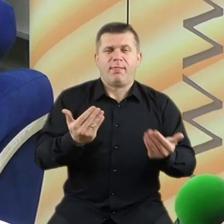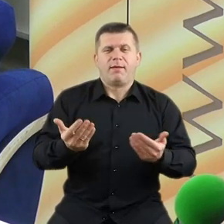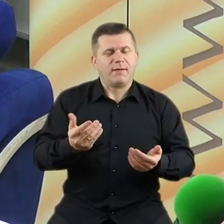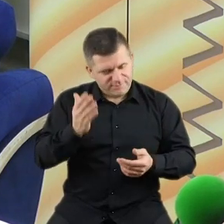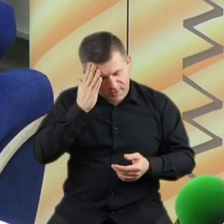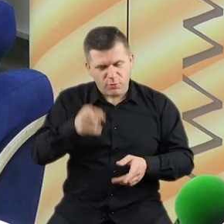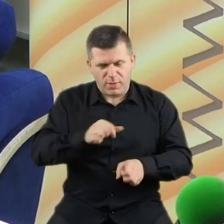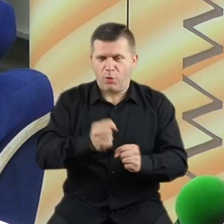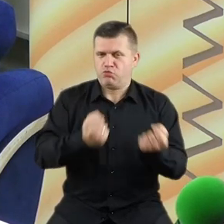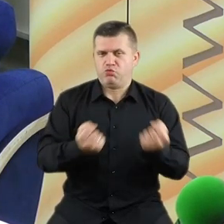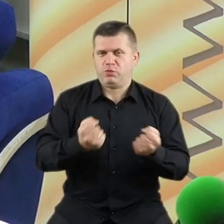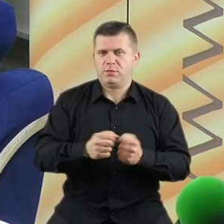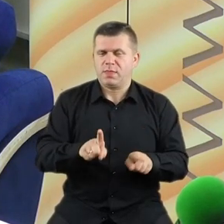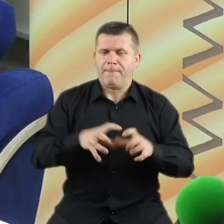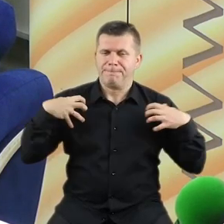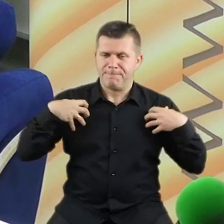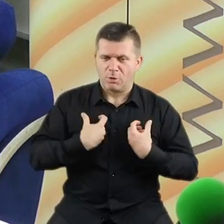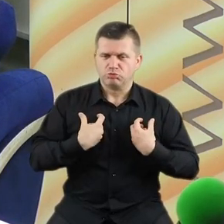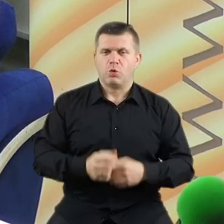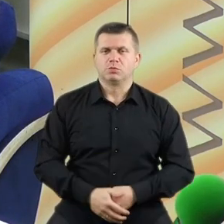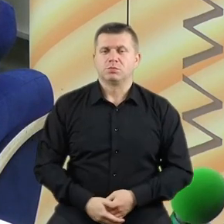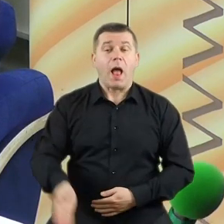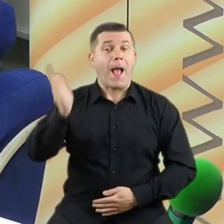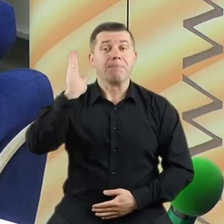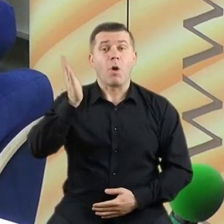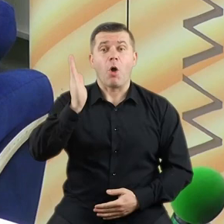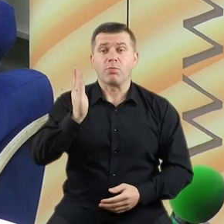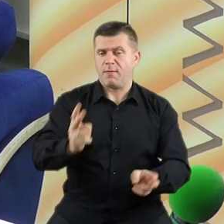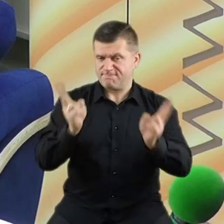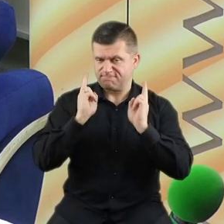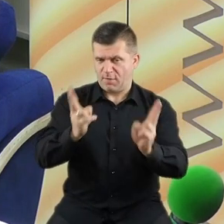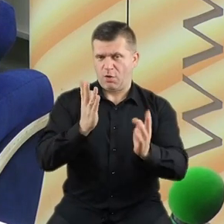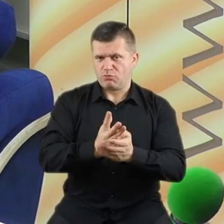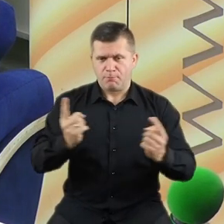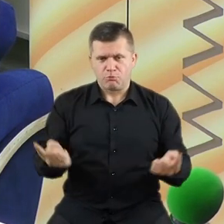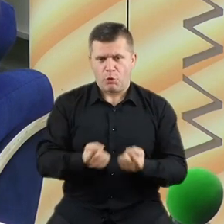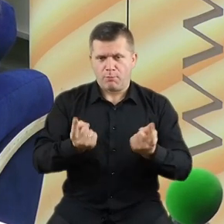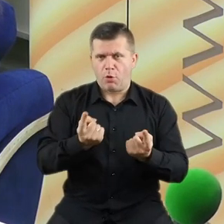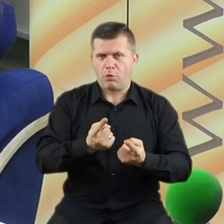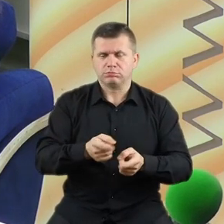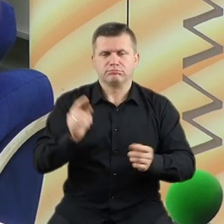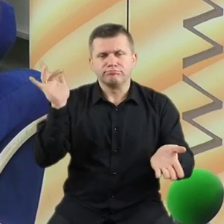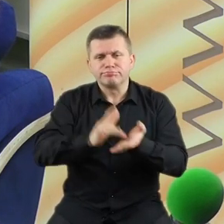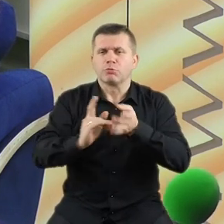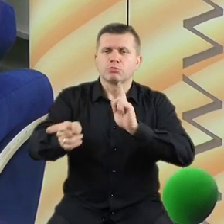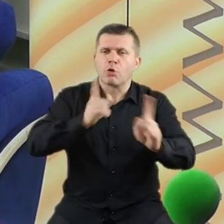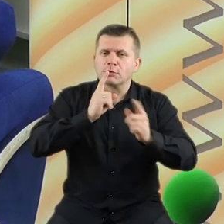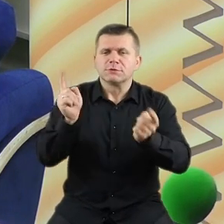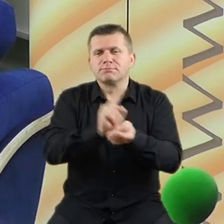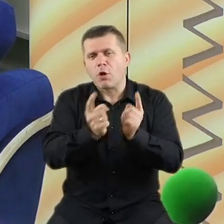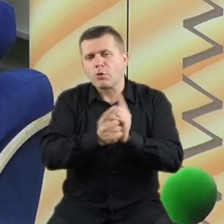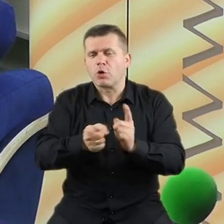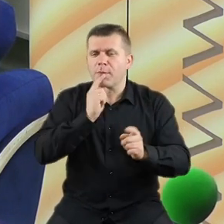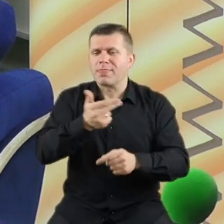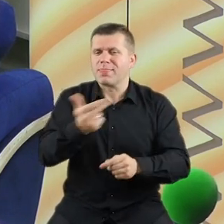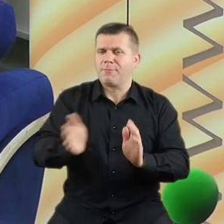to jest trudne i męczące. A potem już fakt promocji, jeżdżenia, rozmawiania o książce,